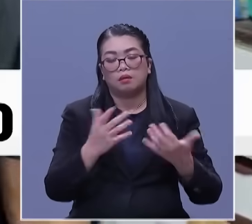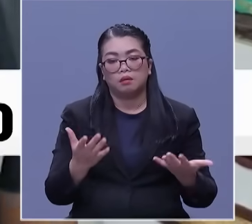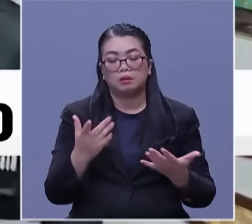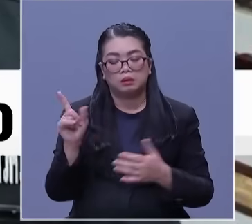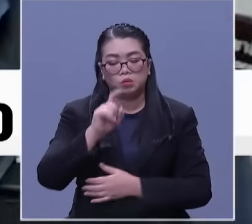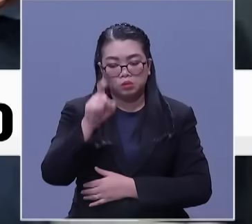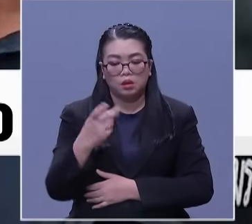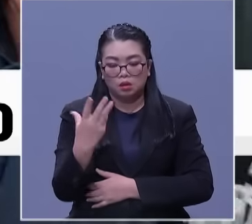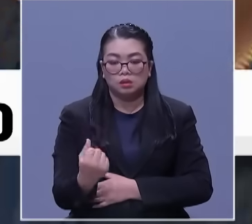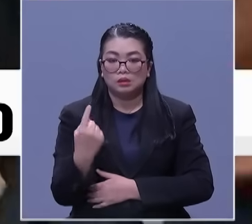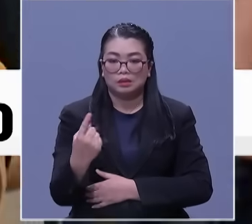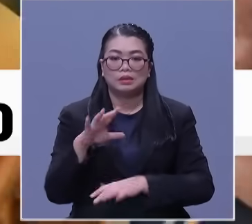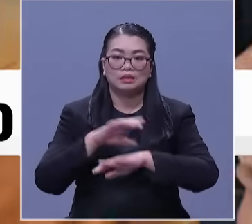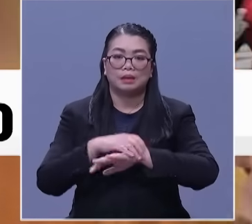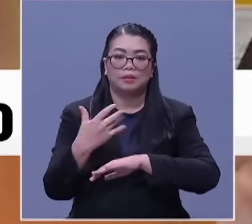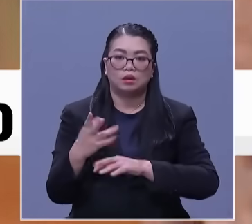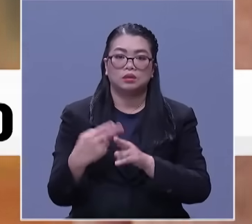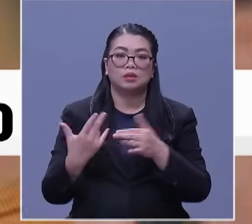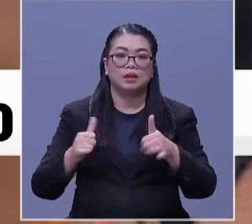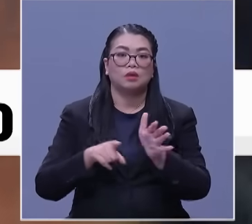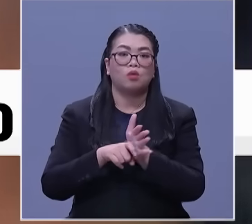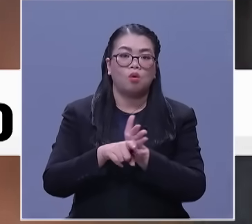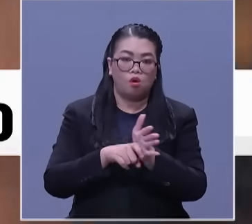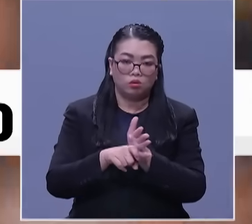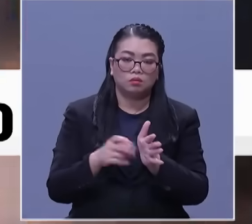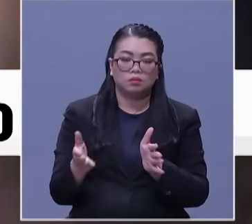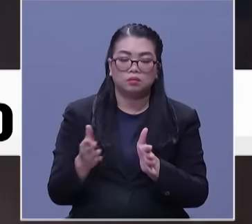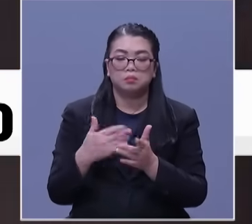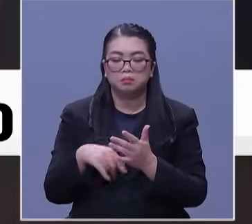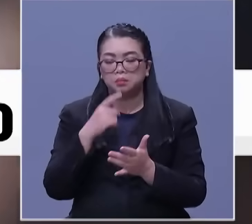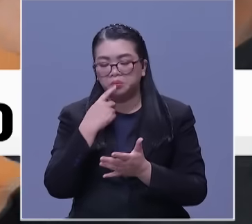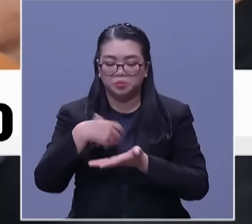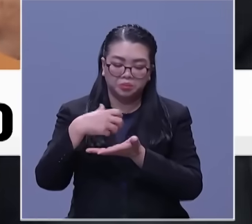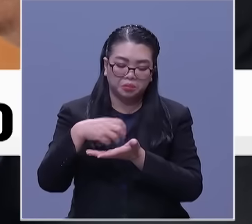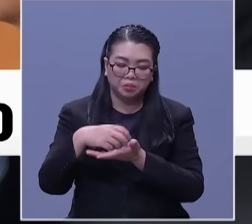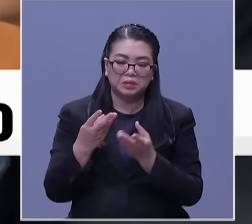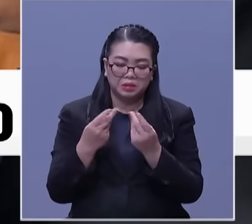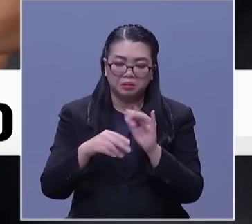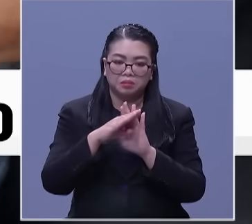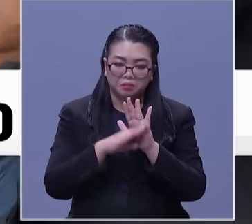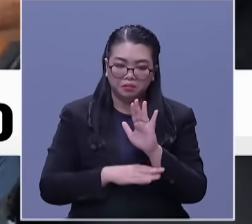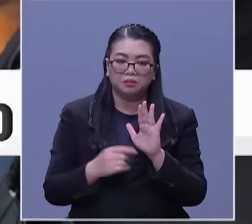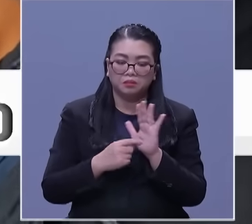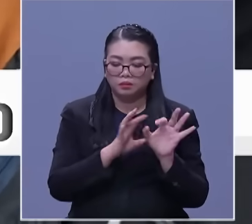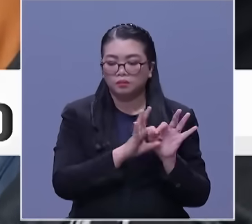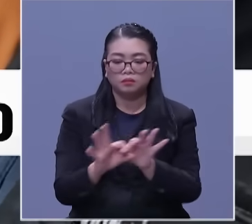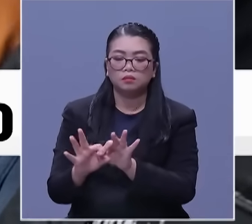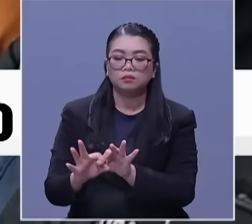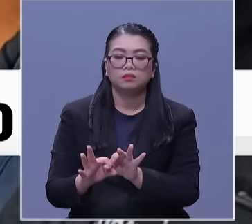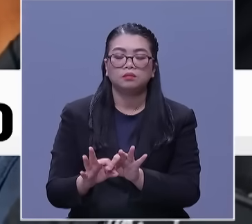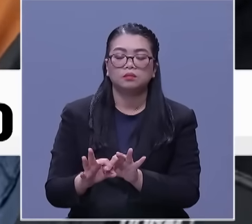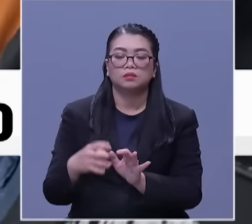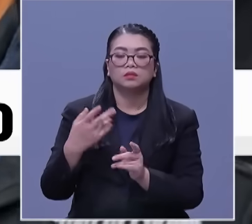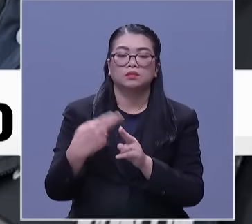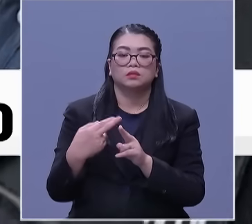หนึคนก็คือนายหนอนซึ่งถูกจับได้แล้วก็สุดท้ายมีการให้การอย่างละเอียดนะคะให้การเชื่อมโยงไปถึงปอยแล้วก็